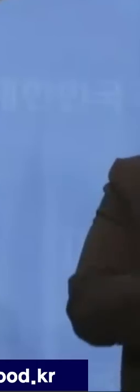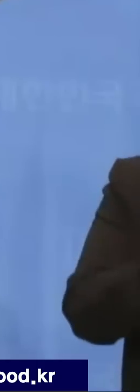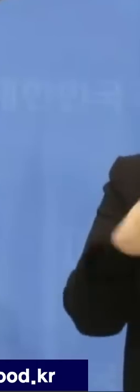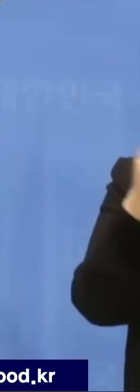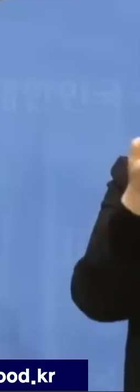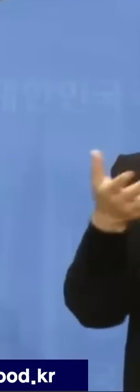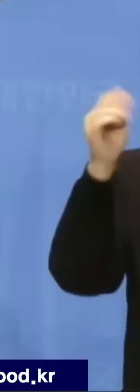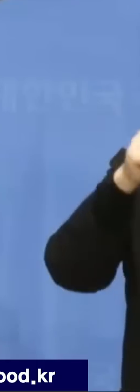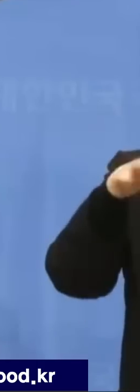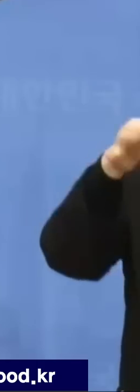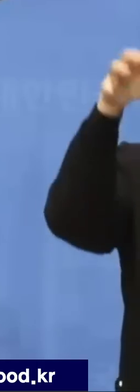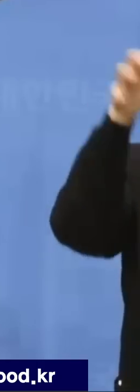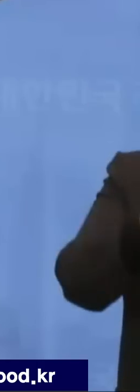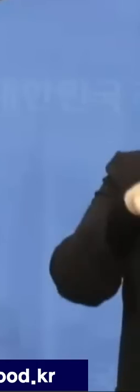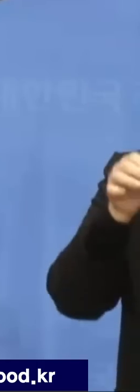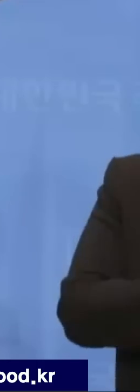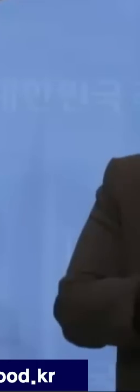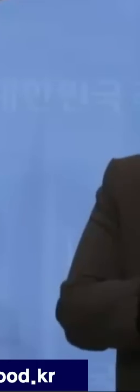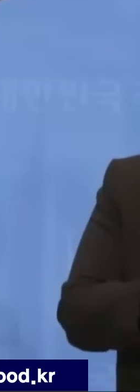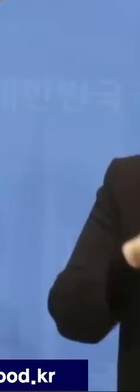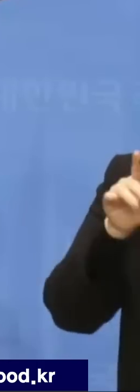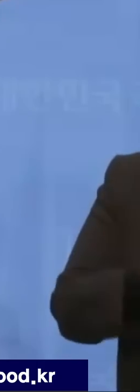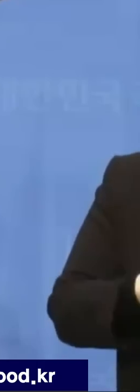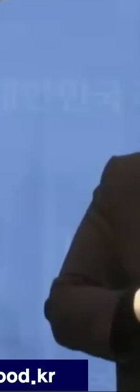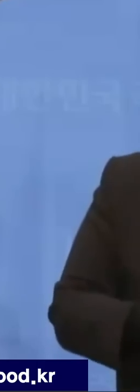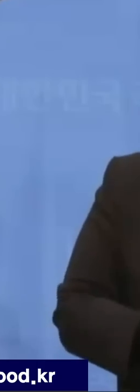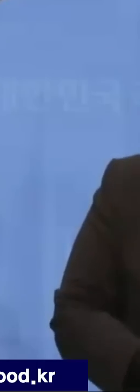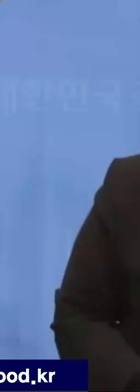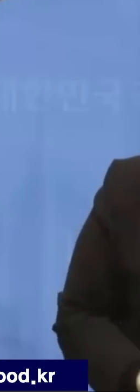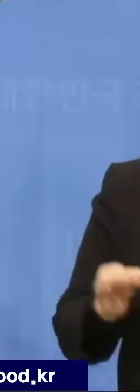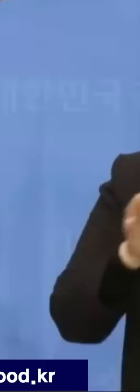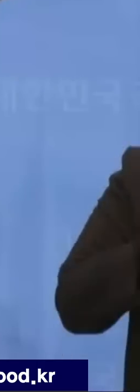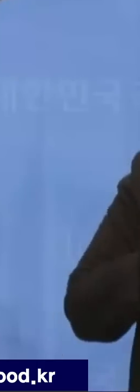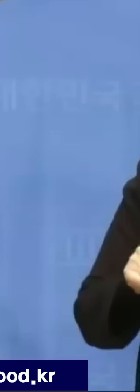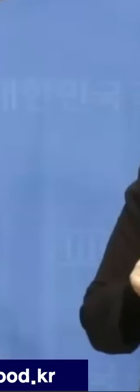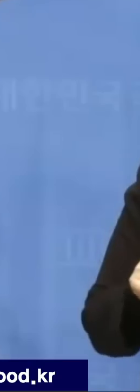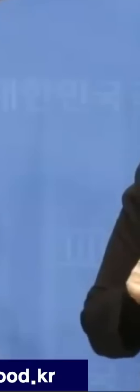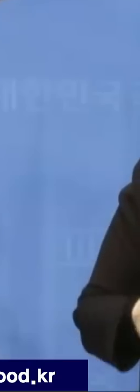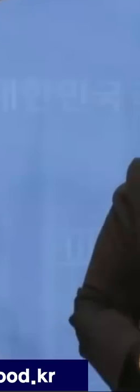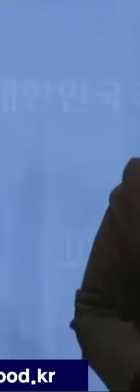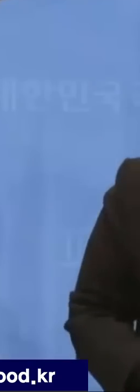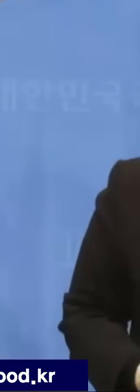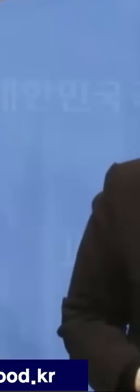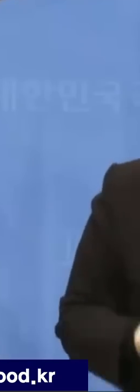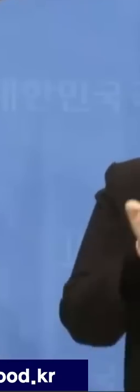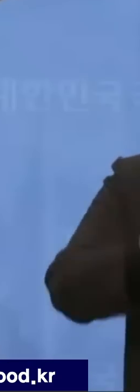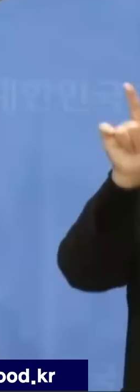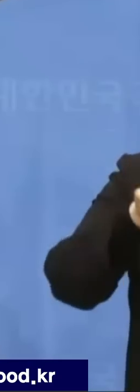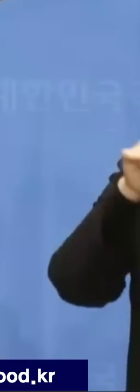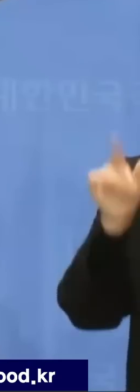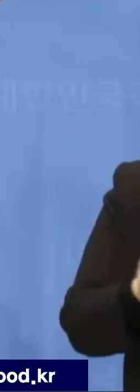모금되자 검찰이 화들짝 놀라서 그 다음날 17년 12월